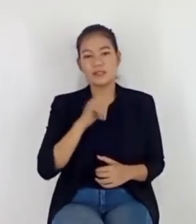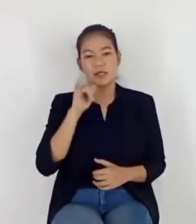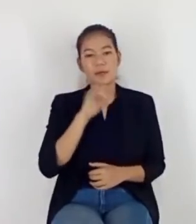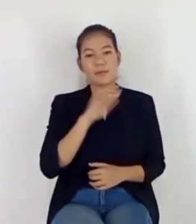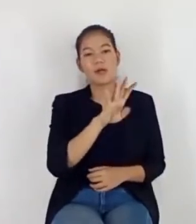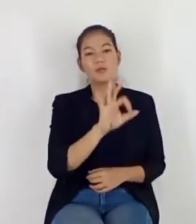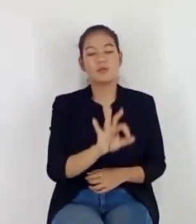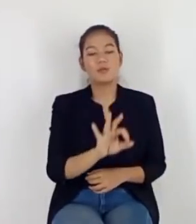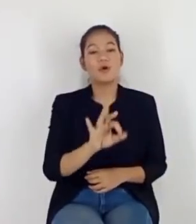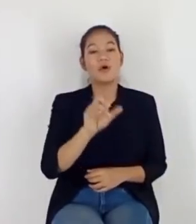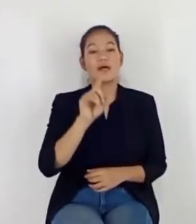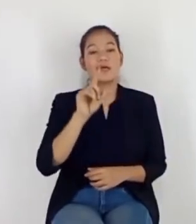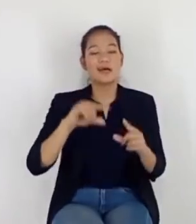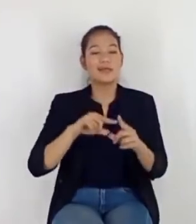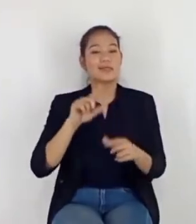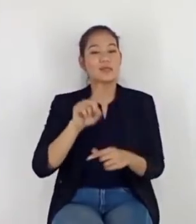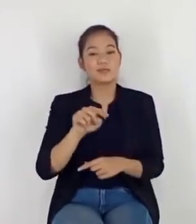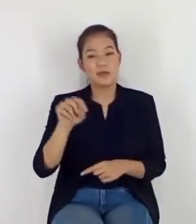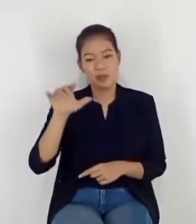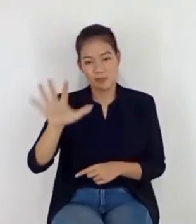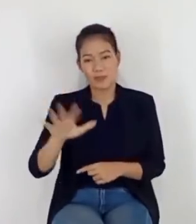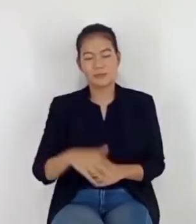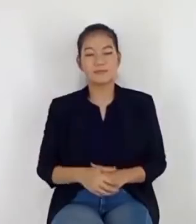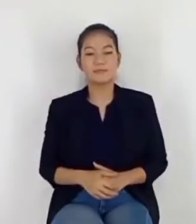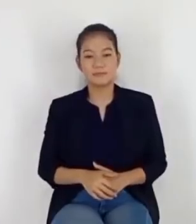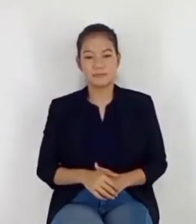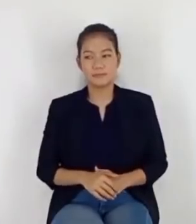ayat 1-5.